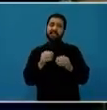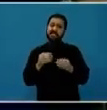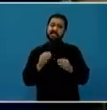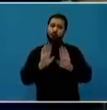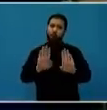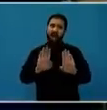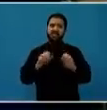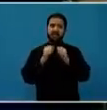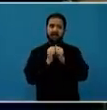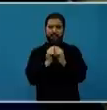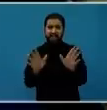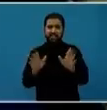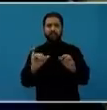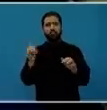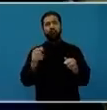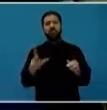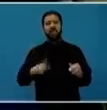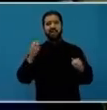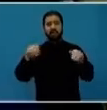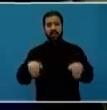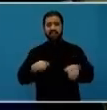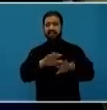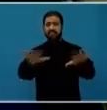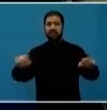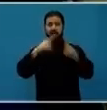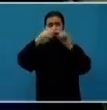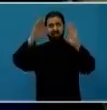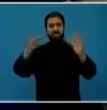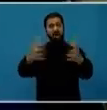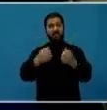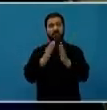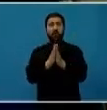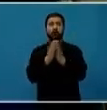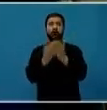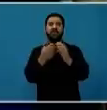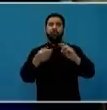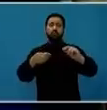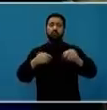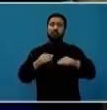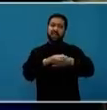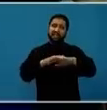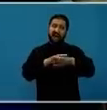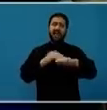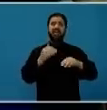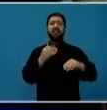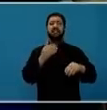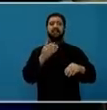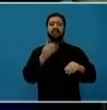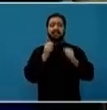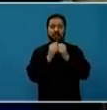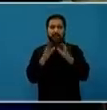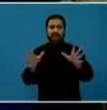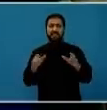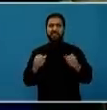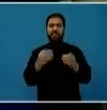aceea și este prezentă în spațiul bisericii. Avem rugăciuni pentru dezlegare de blesteme, avem rugăciuni